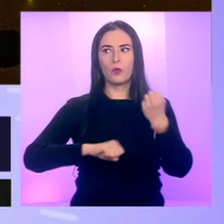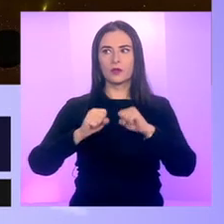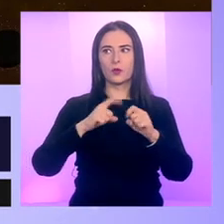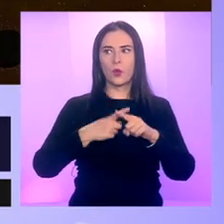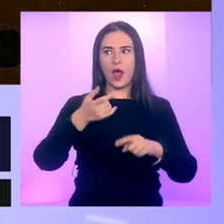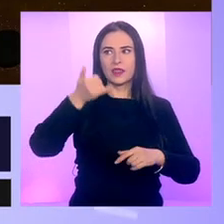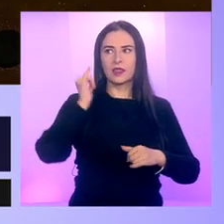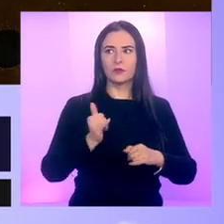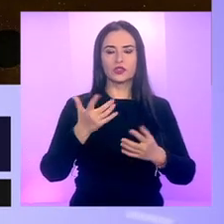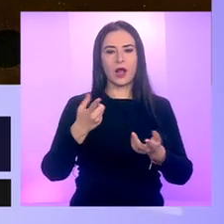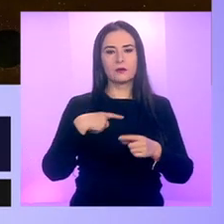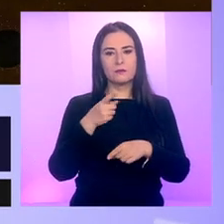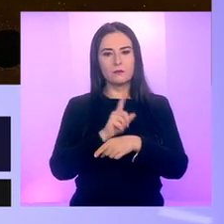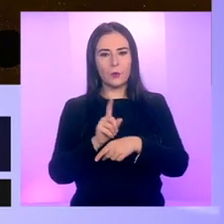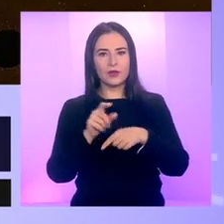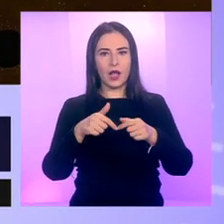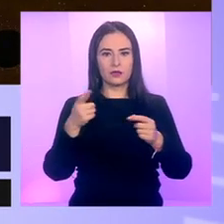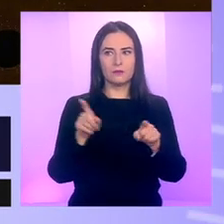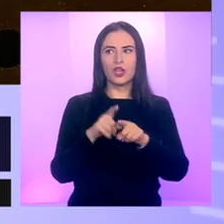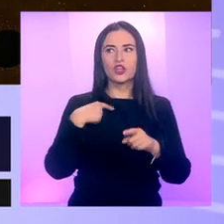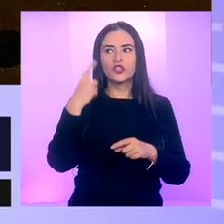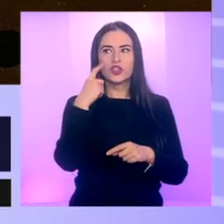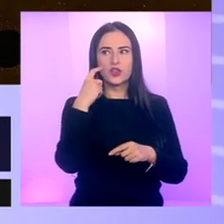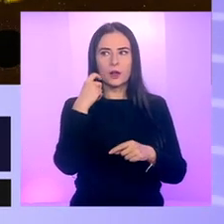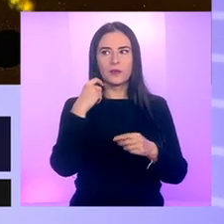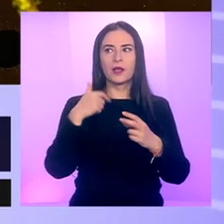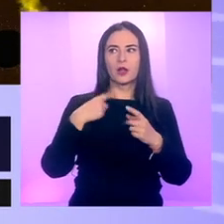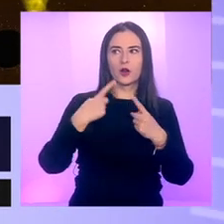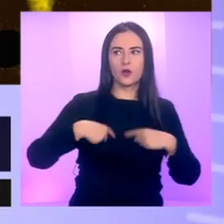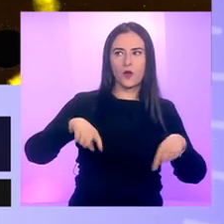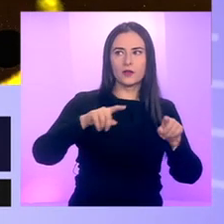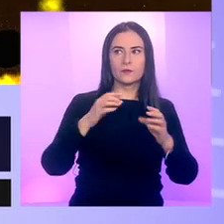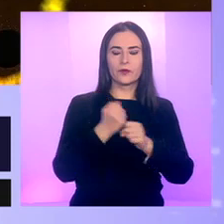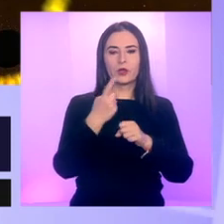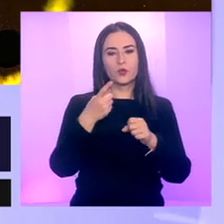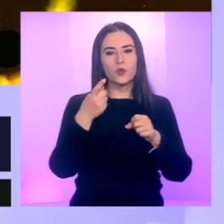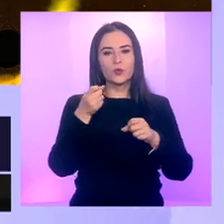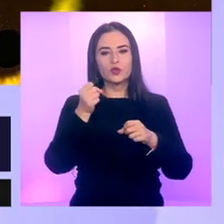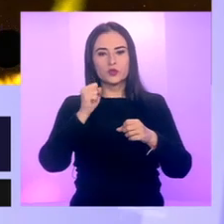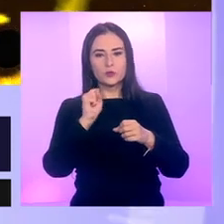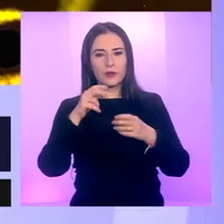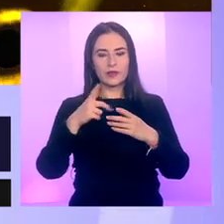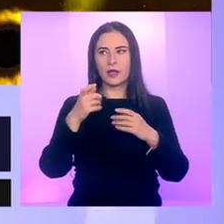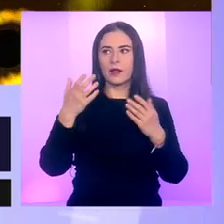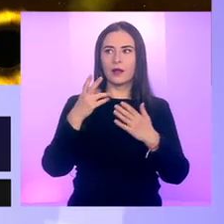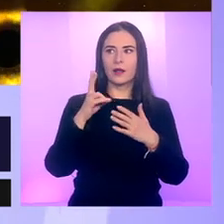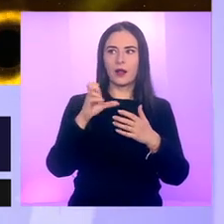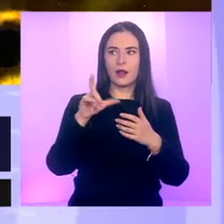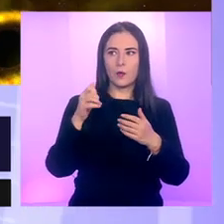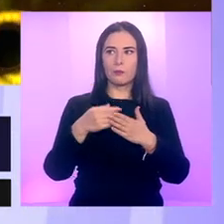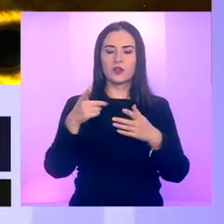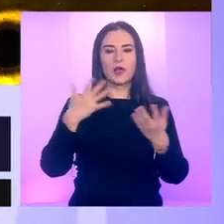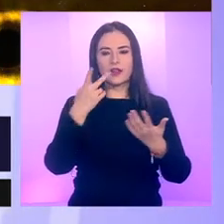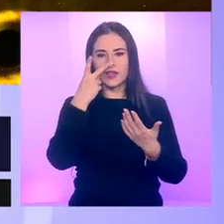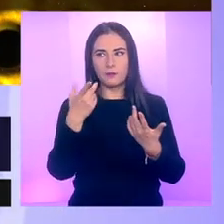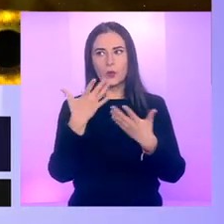cu adevărat cum se comportă găurile negre. Încercăm la noi, în laboratoarele noastre, să modelăm aceste găuri negre și să le înțelegem prin